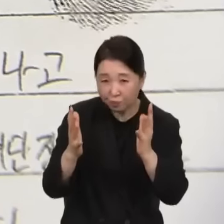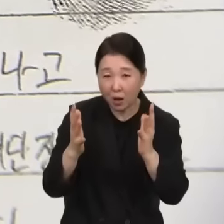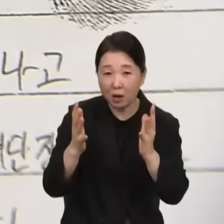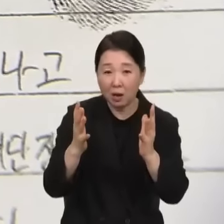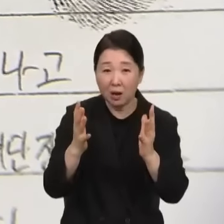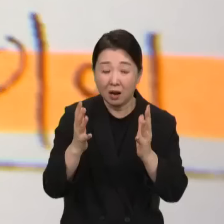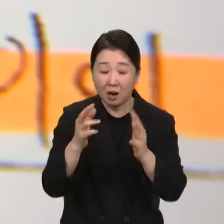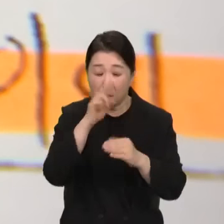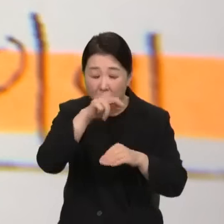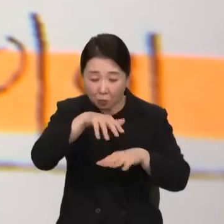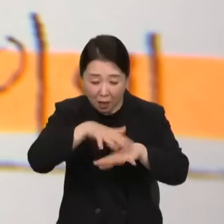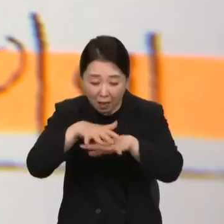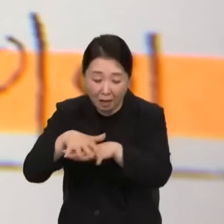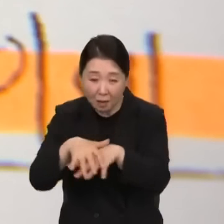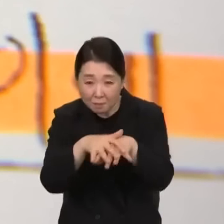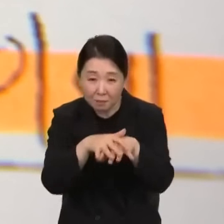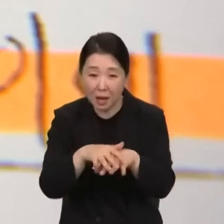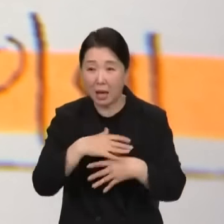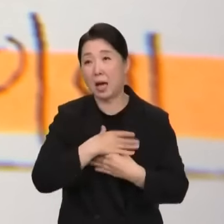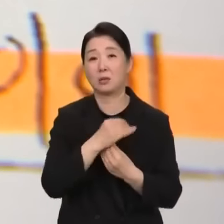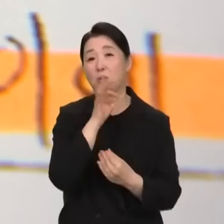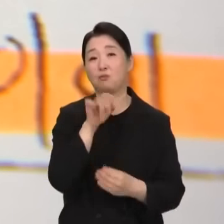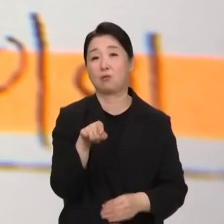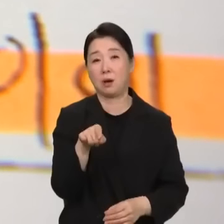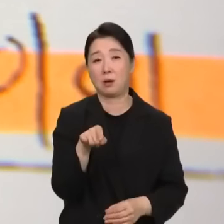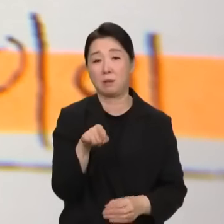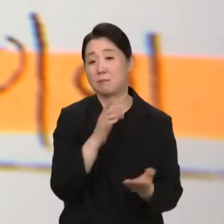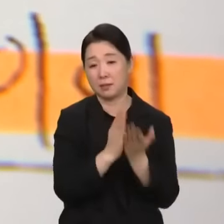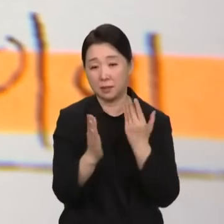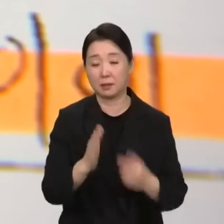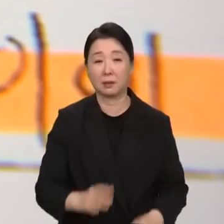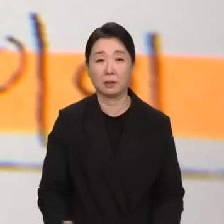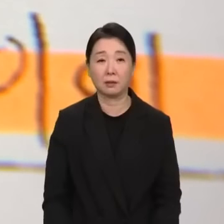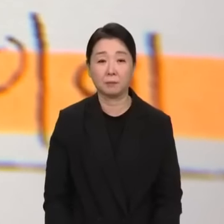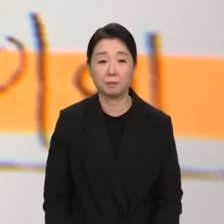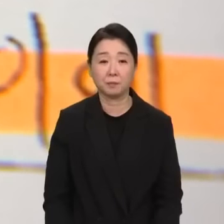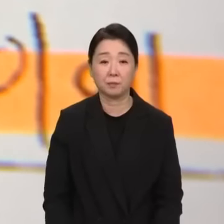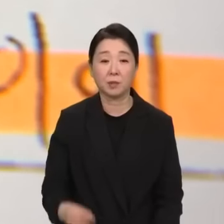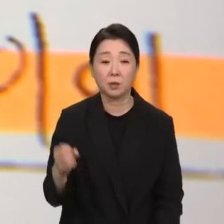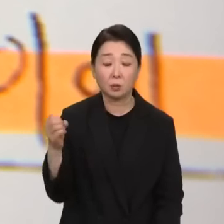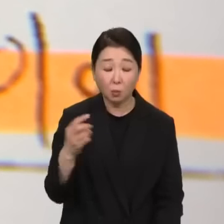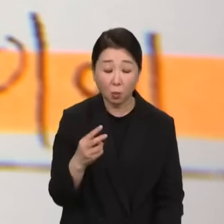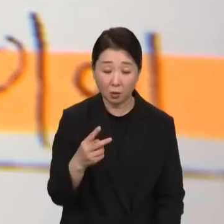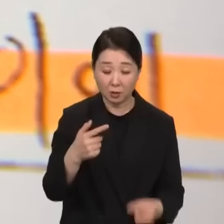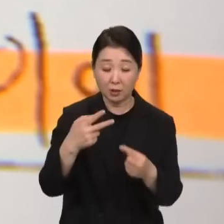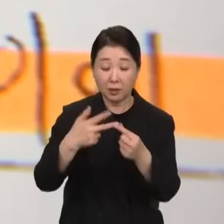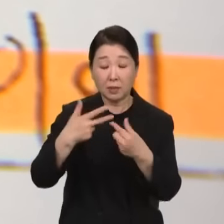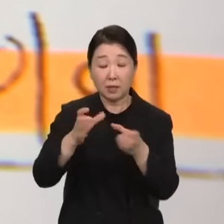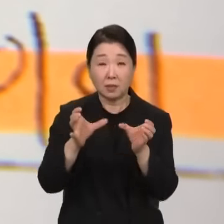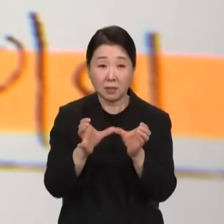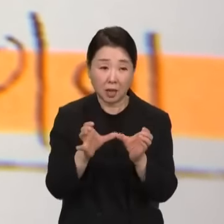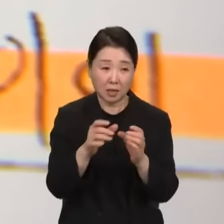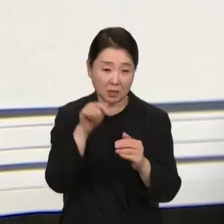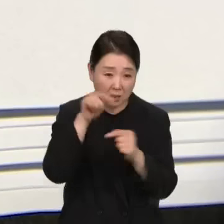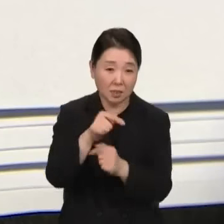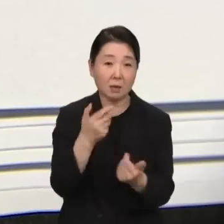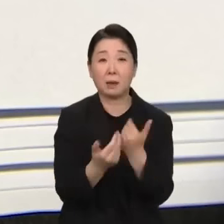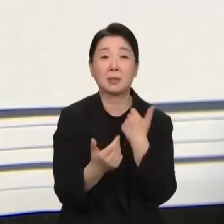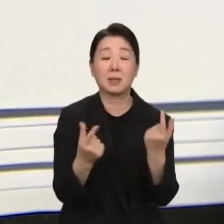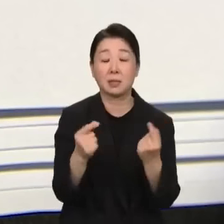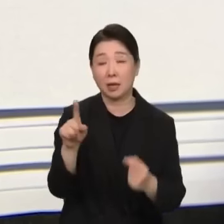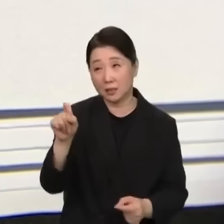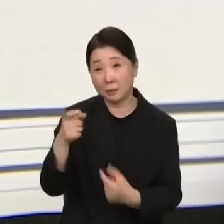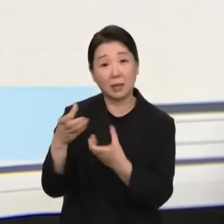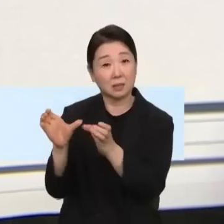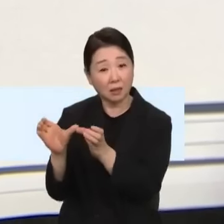수색은 안전하게 할 수 없는 모순된 지시라는 겁니다. 3. 7대 대장은 지시가 상충된다고 했고 11대 대장은